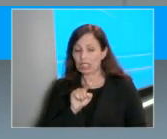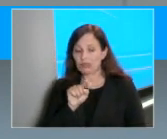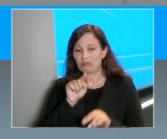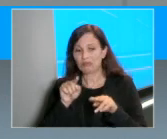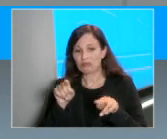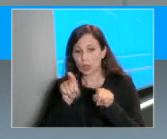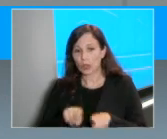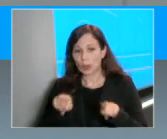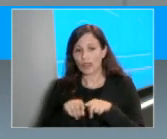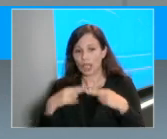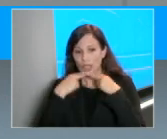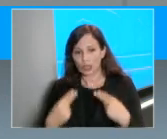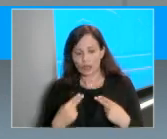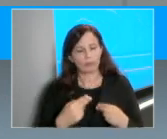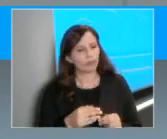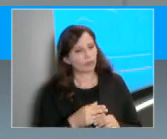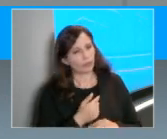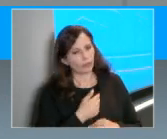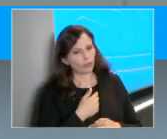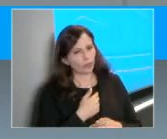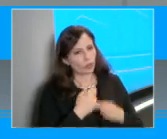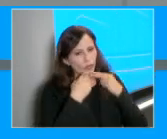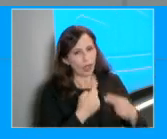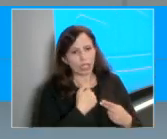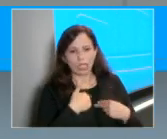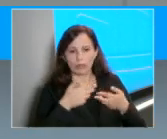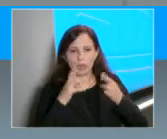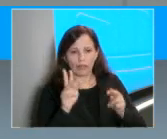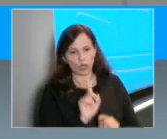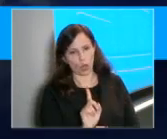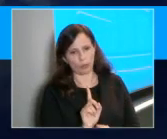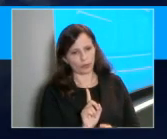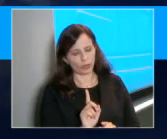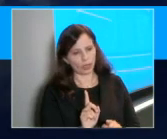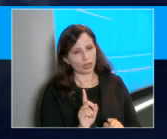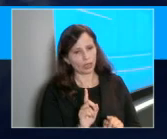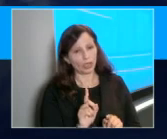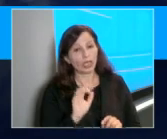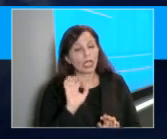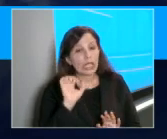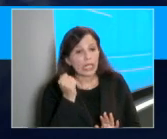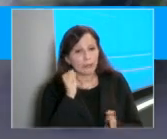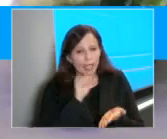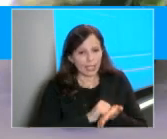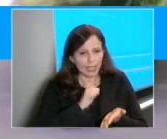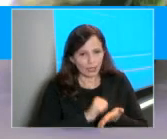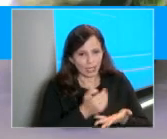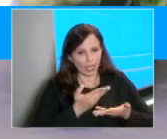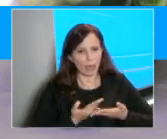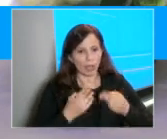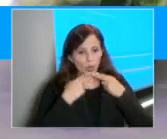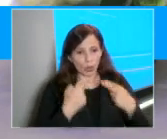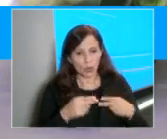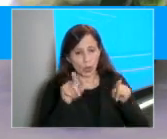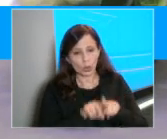יותר. ראשית, אני מאוד מקווה שלא. ושנית, אם חס ושלום, מה שנקרא, נגיע לאותם תוצאות, אז שוב